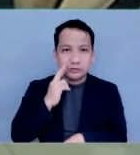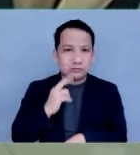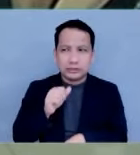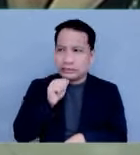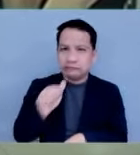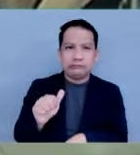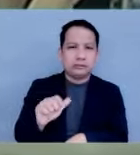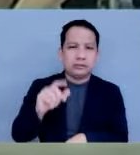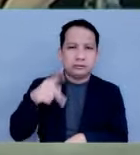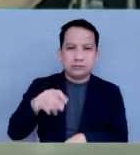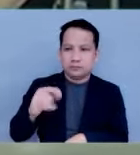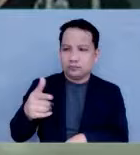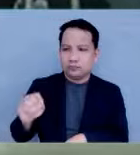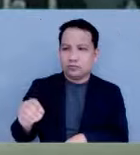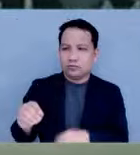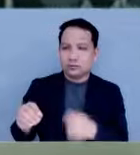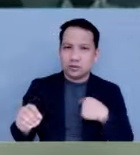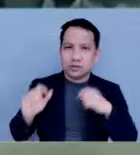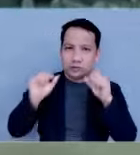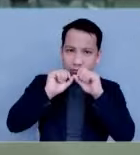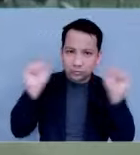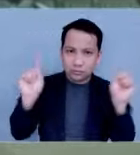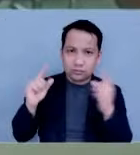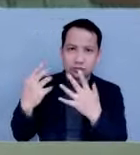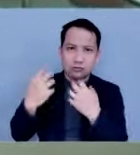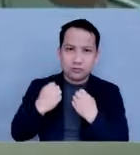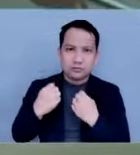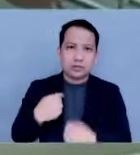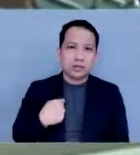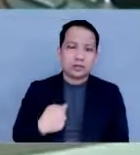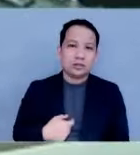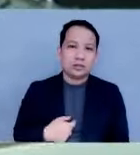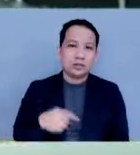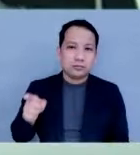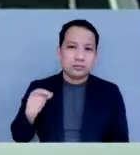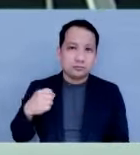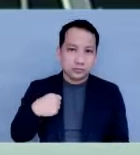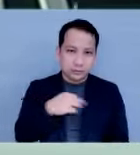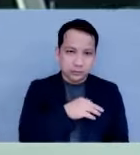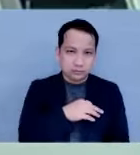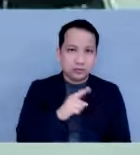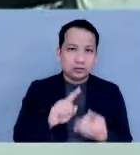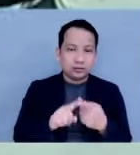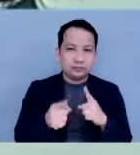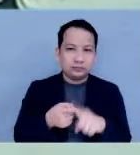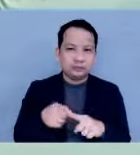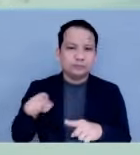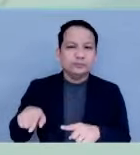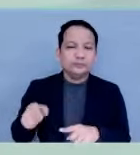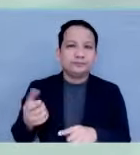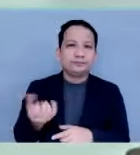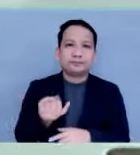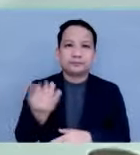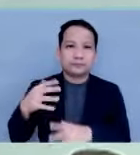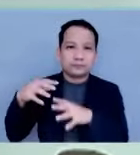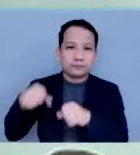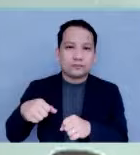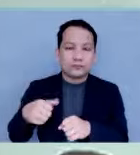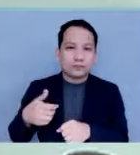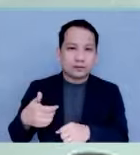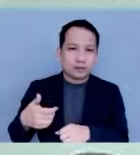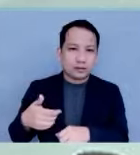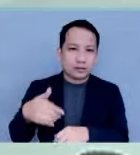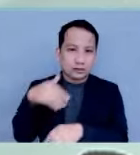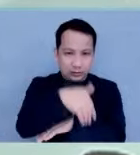raw ikinagulat niya ang nangyaring pag-aresto. Lalo't mga empleyado at kaibigan daw niya ang ibang dinampot habang nagkakasiyahan sila